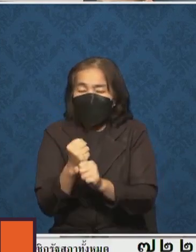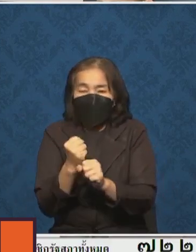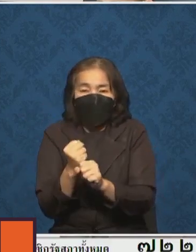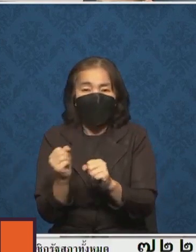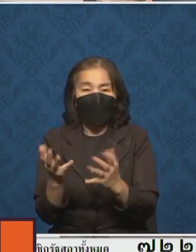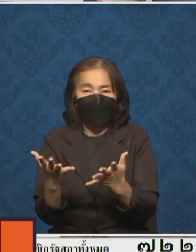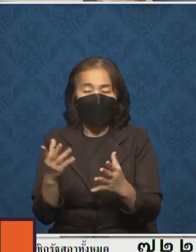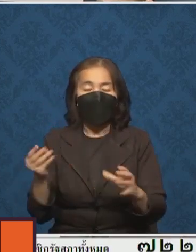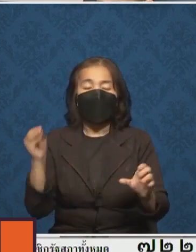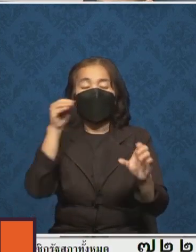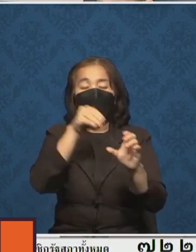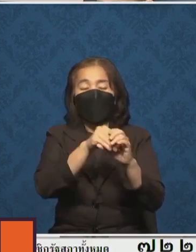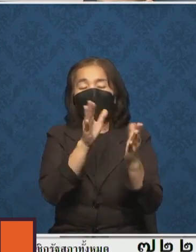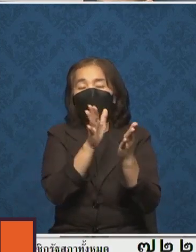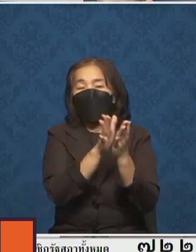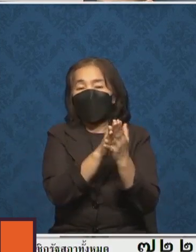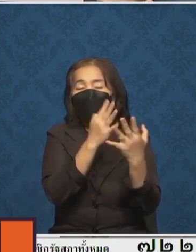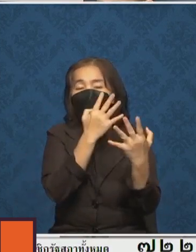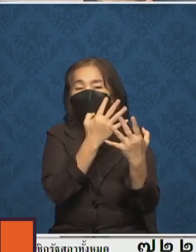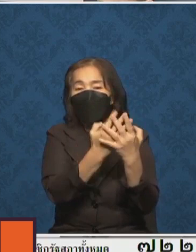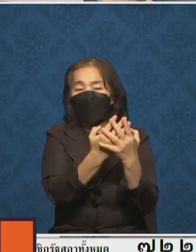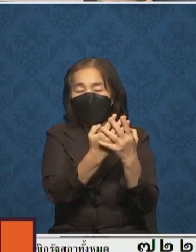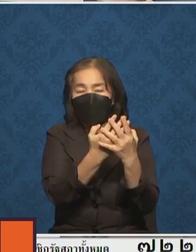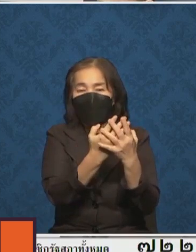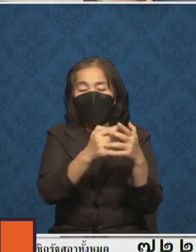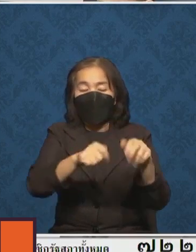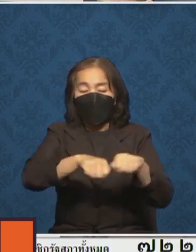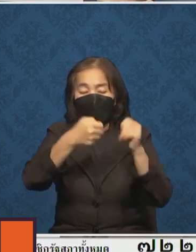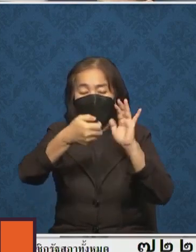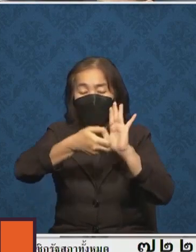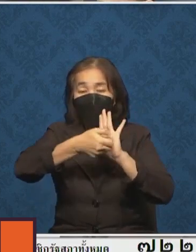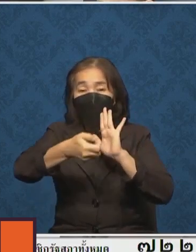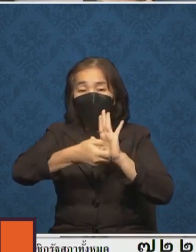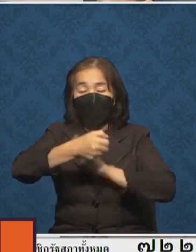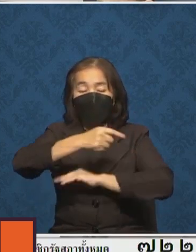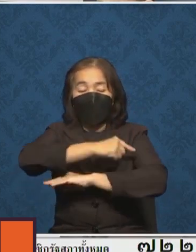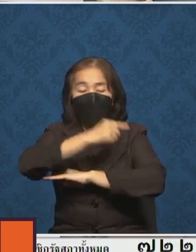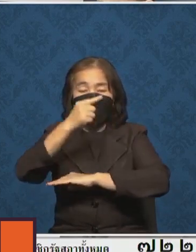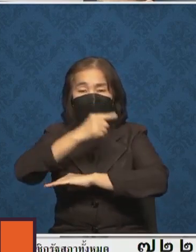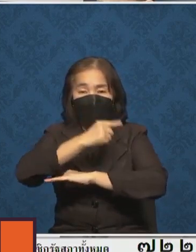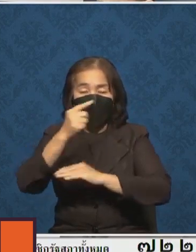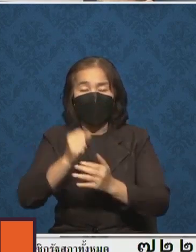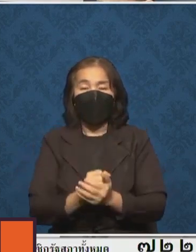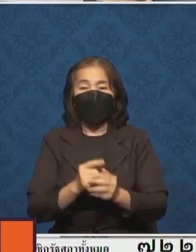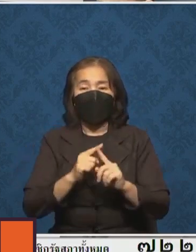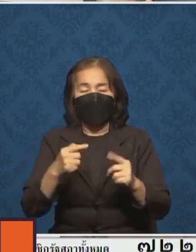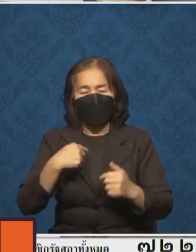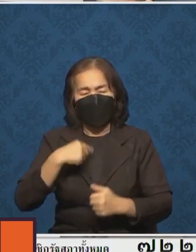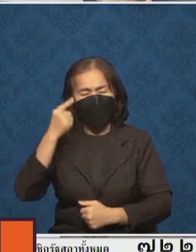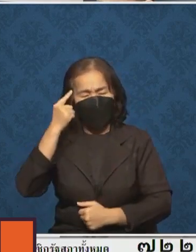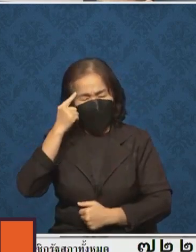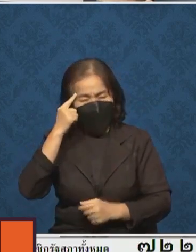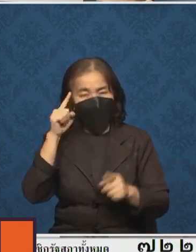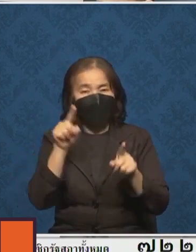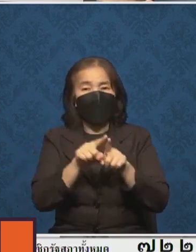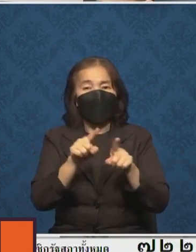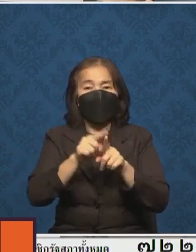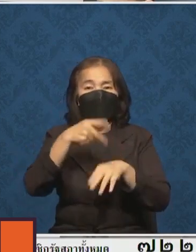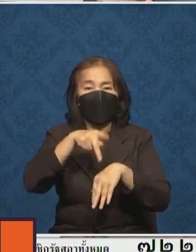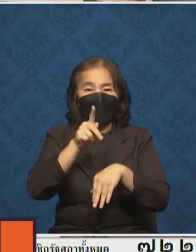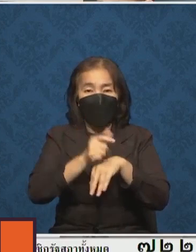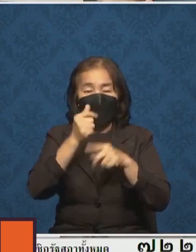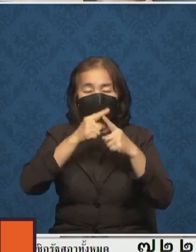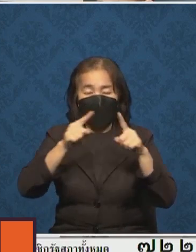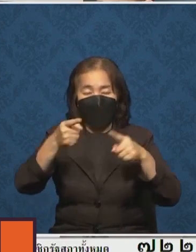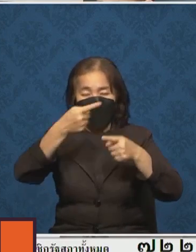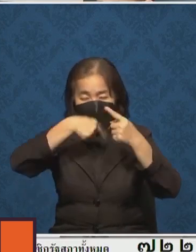กักขังจำคุกแทนในส่วนของหลักการนี้ผมเห็นด้วยครับท่านประธานแต่อย่างไรก็ตามพอเราลงไปดูในรายละเอียดเป็นรายมาตรา